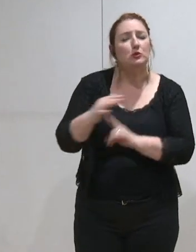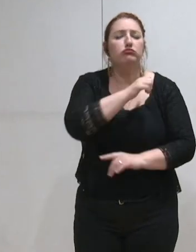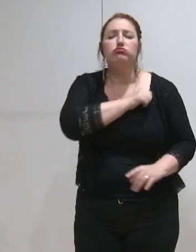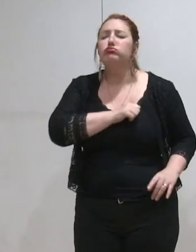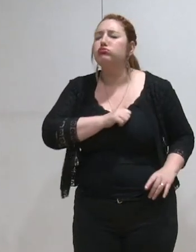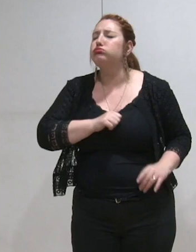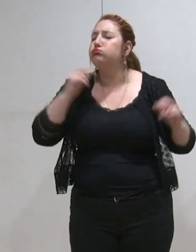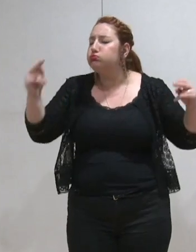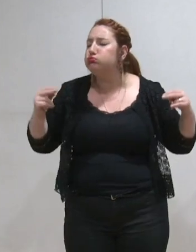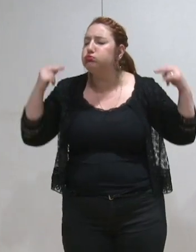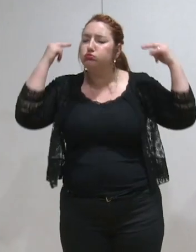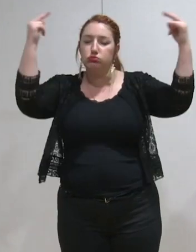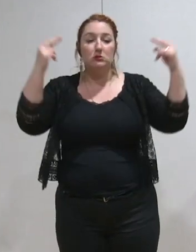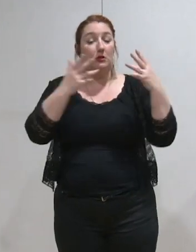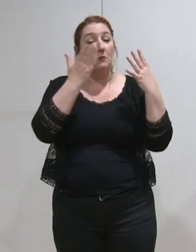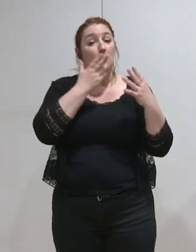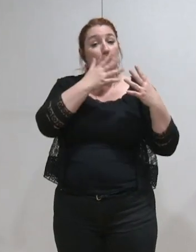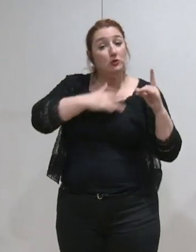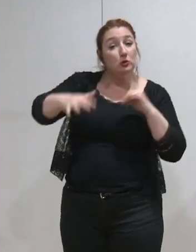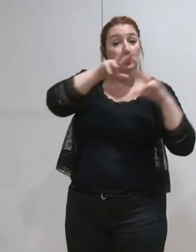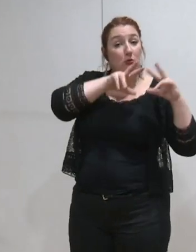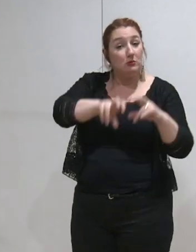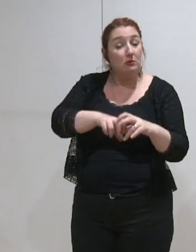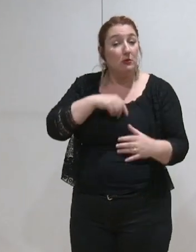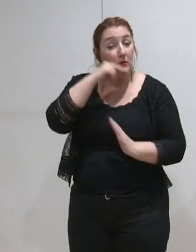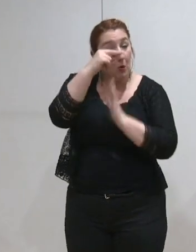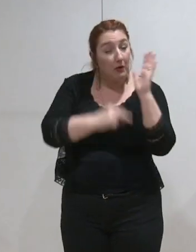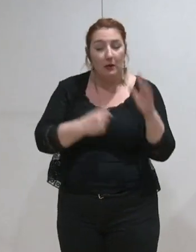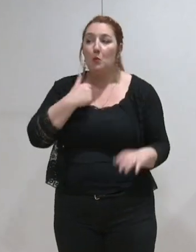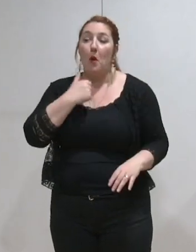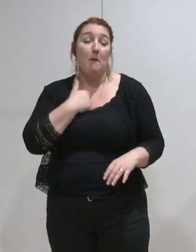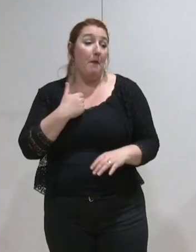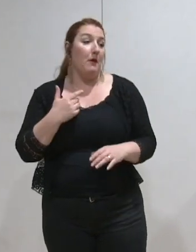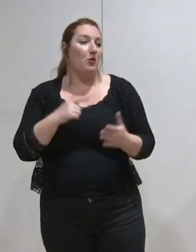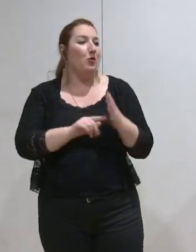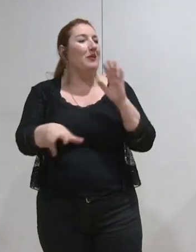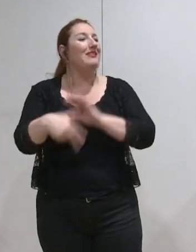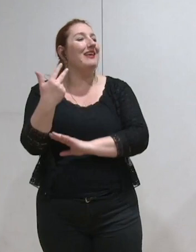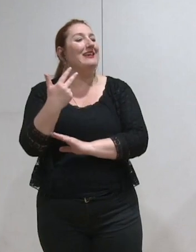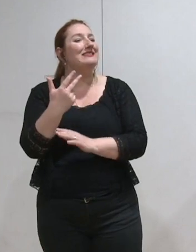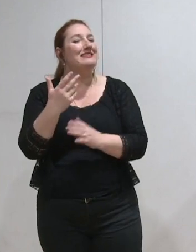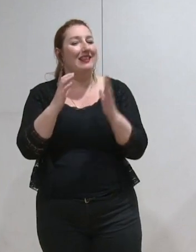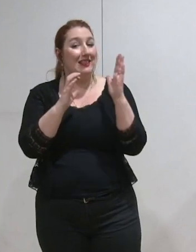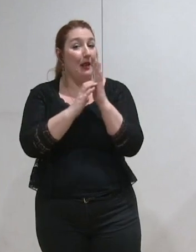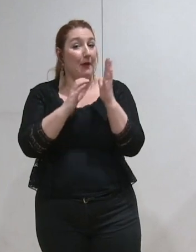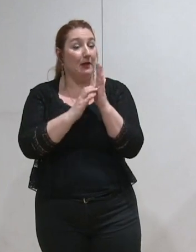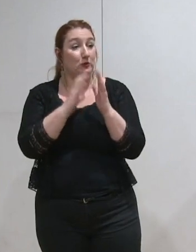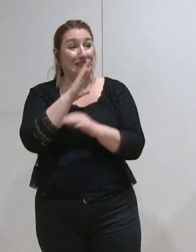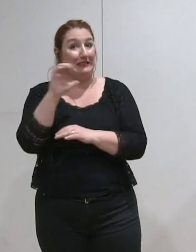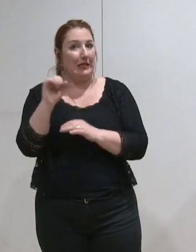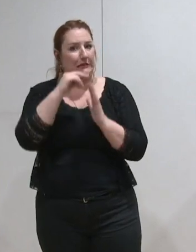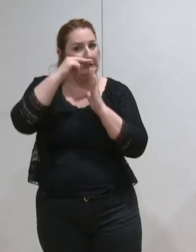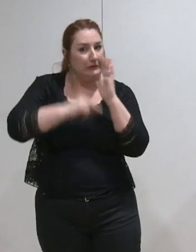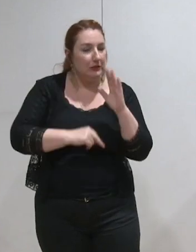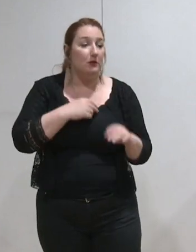lorsqu'on relit l'analyse des besoins sociaux ce que j'ai fait pour préparer cette délibération 2013 du CCAS ça me donne d'ailleurs l'occasion de